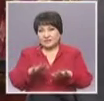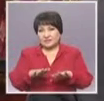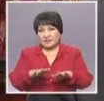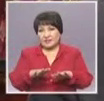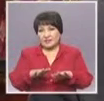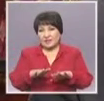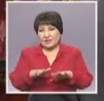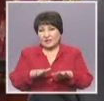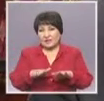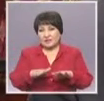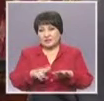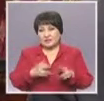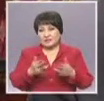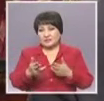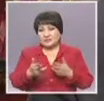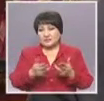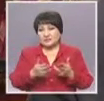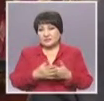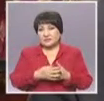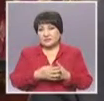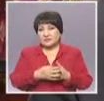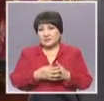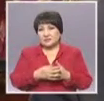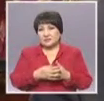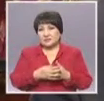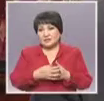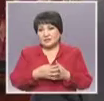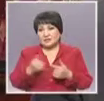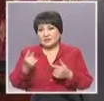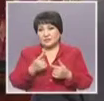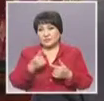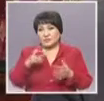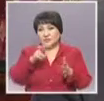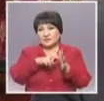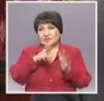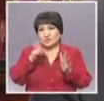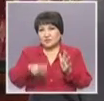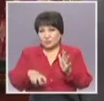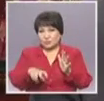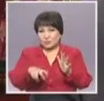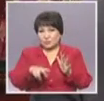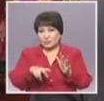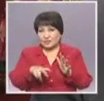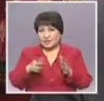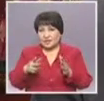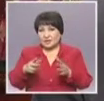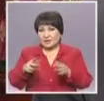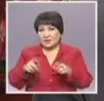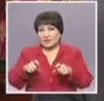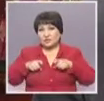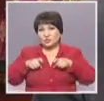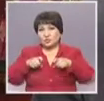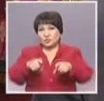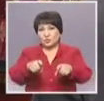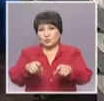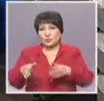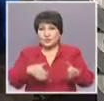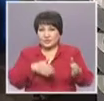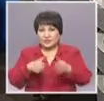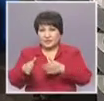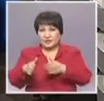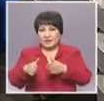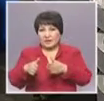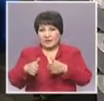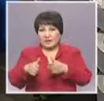шаңғы қоссайысынан бұрын шаңғымен тұғырдан секіру ғана болатын болса қазір жүгіру жолдарымен жағы